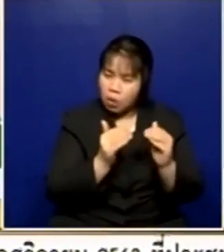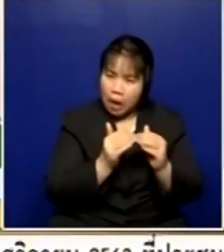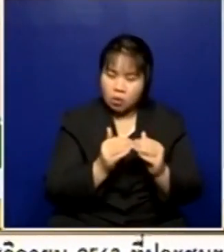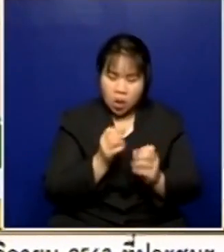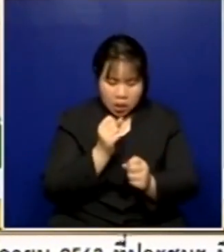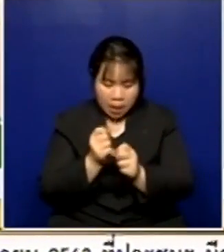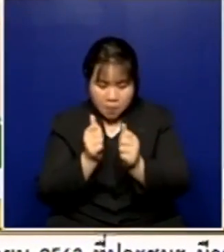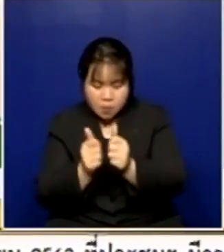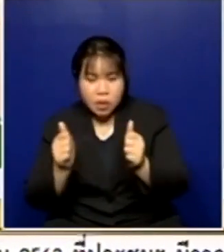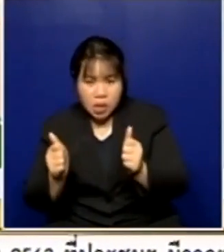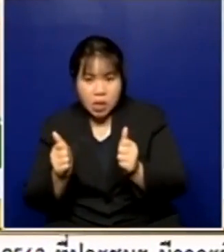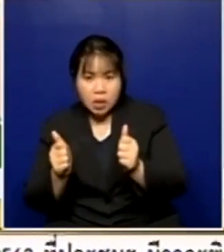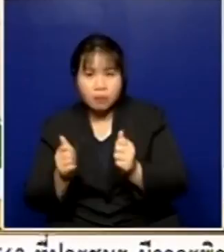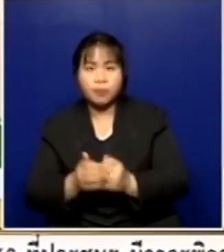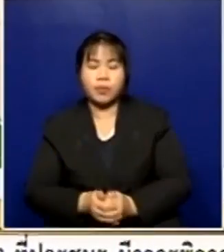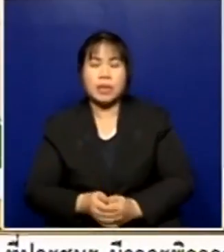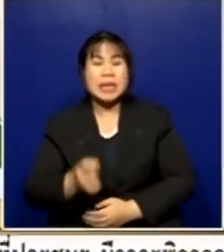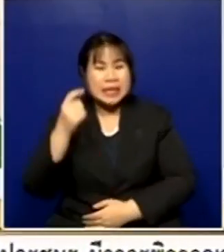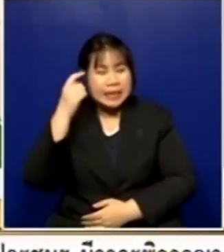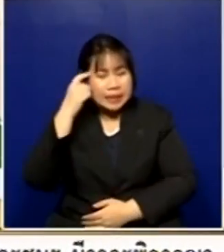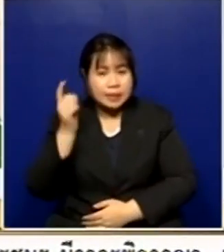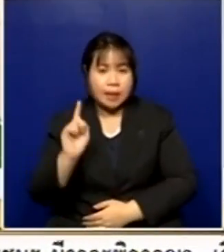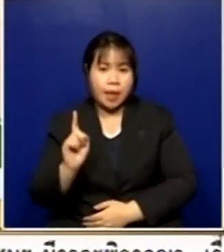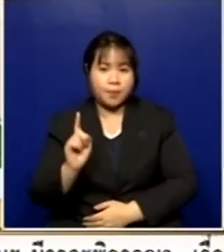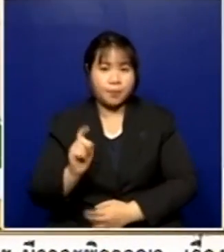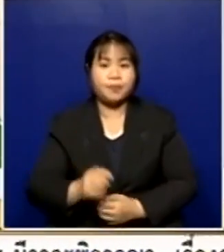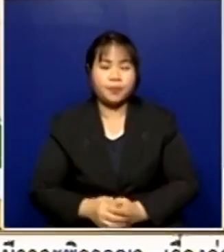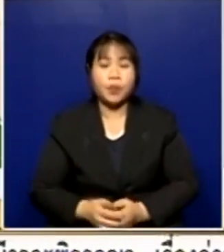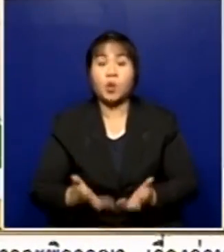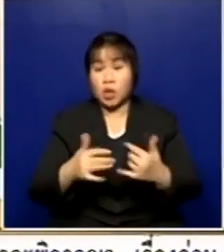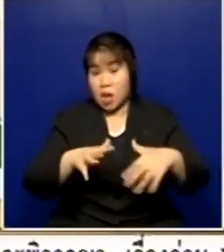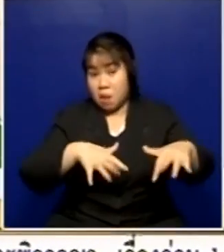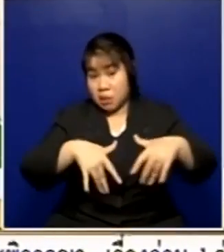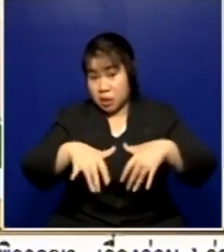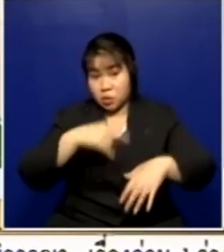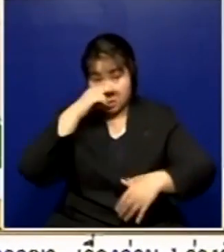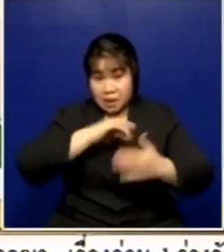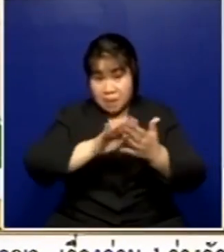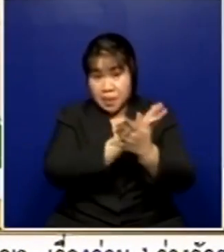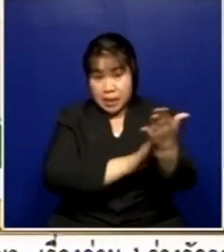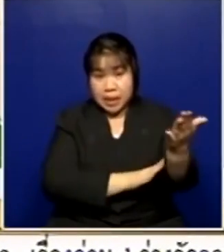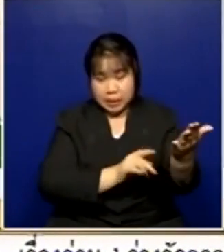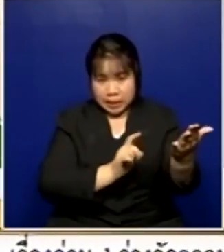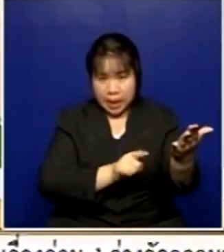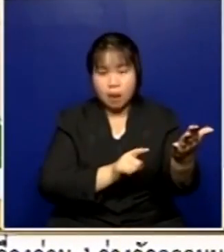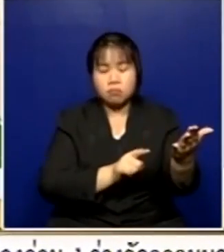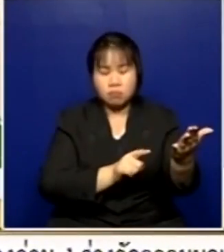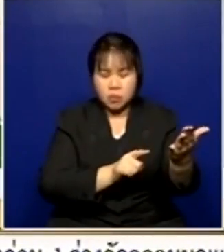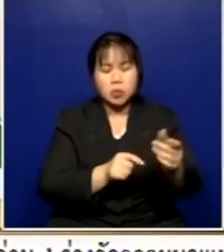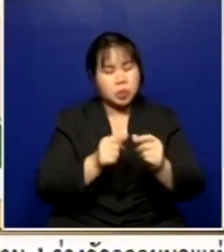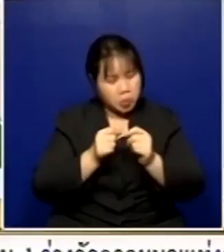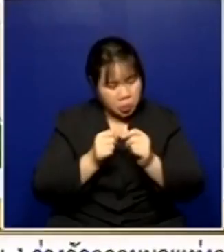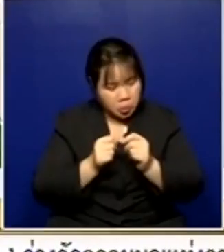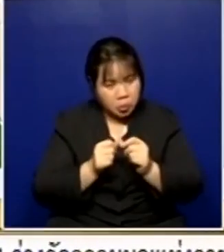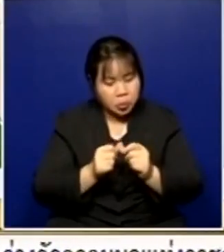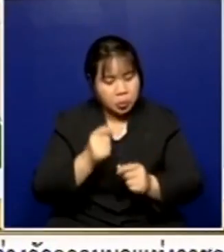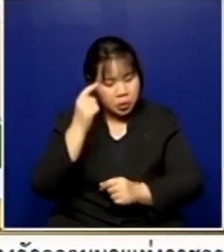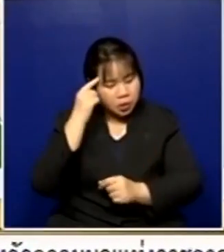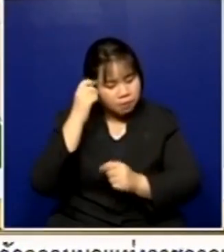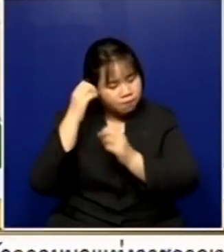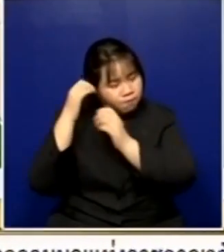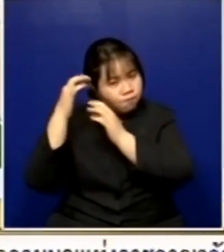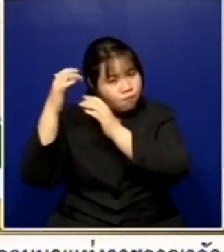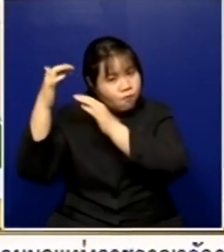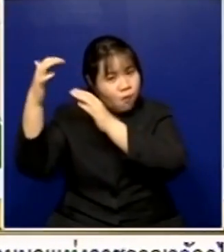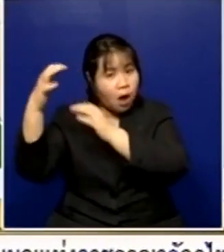ดีงามและด้วยความเชื่อเช่นนี้เองประชาชนในประเทศนี้จึงยังกล้าฝันมร